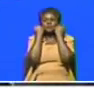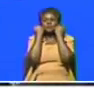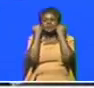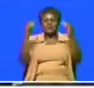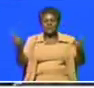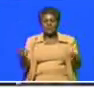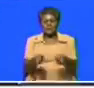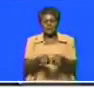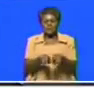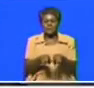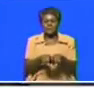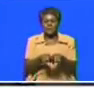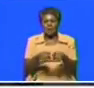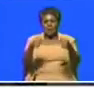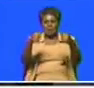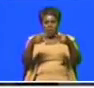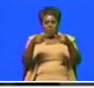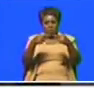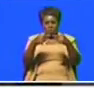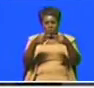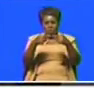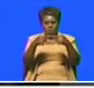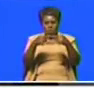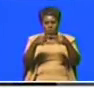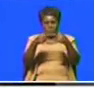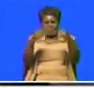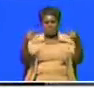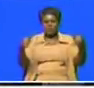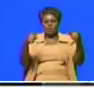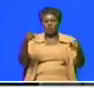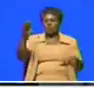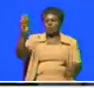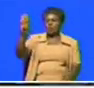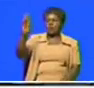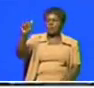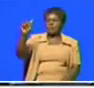and the opposition to bail